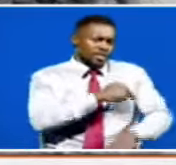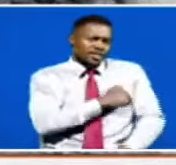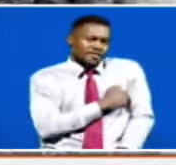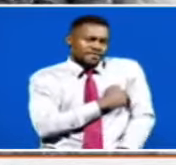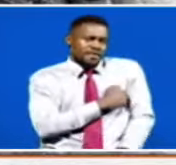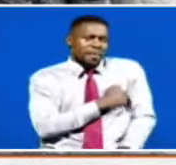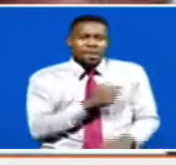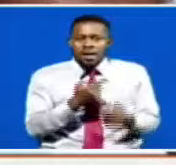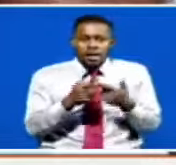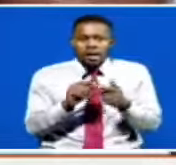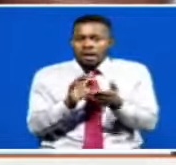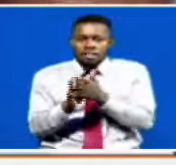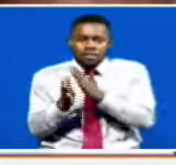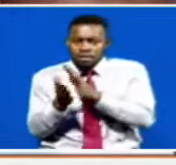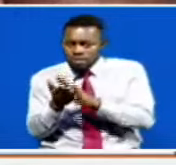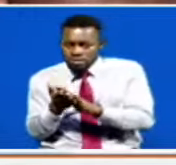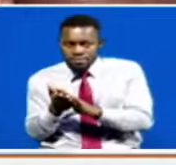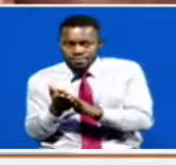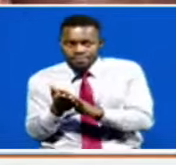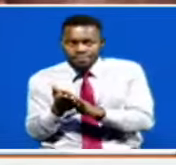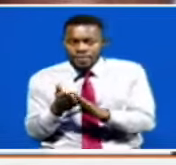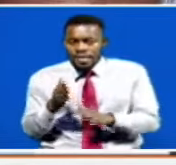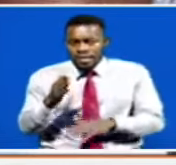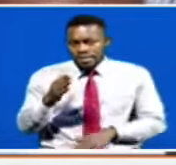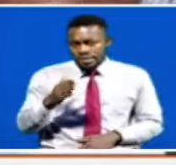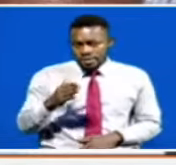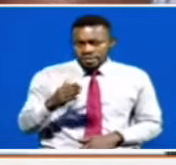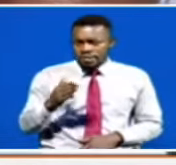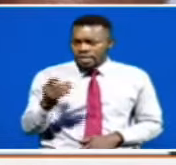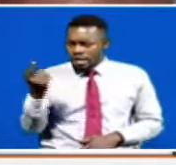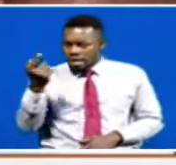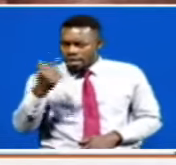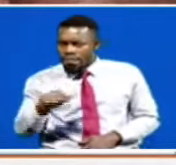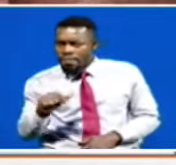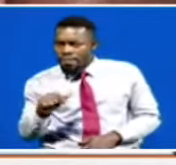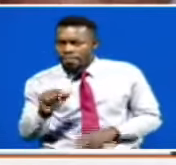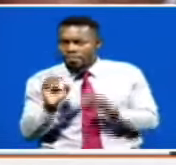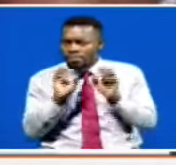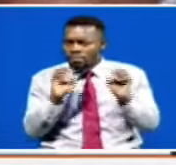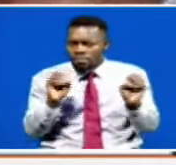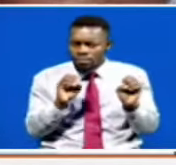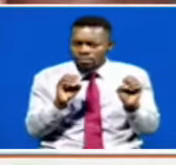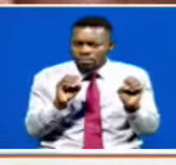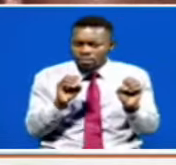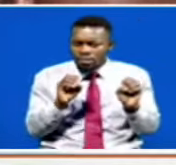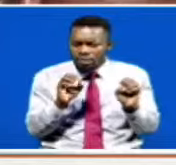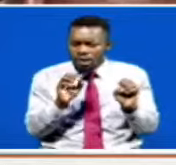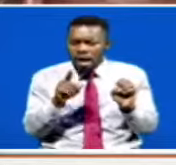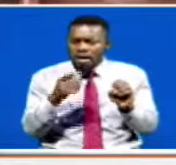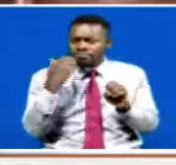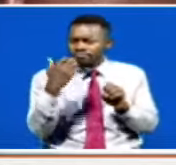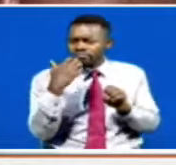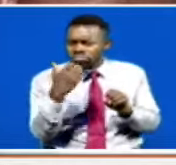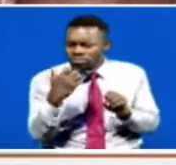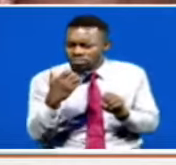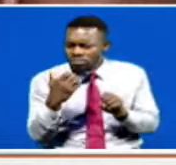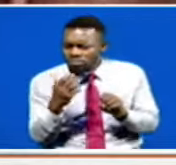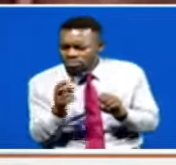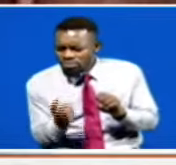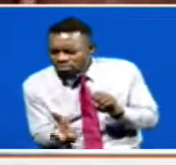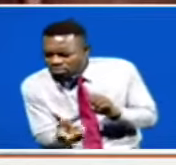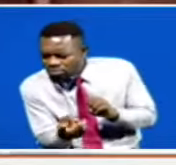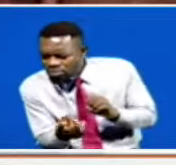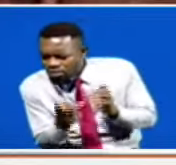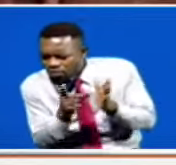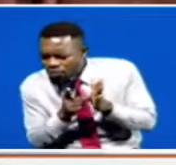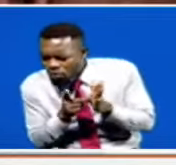police post officers. Ah, kukuja nikafungua mlango. Si kuangalia chini ya mlango.